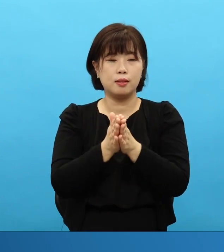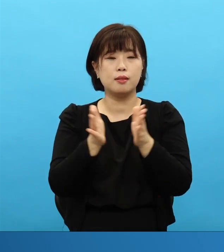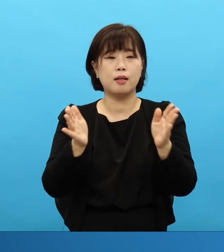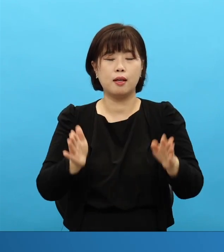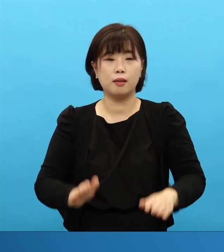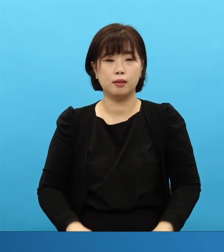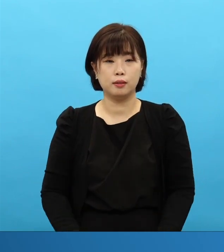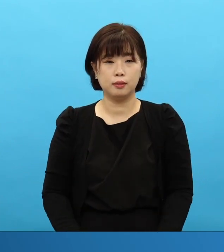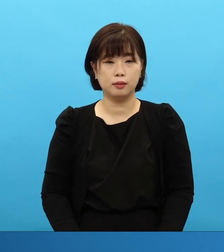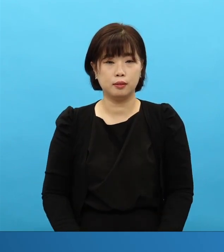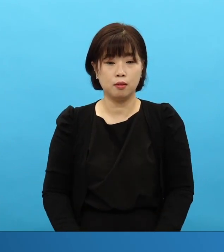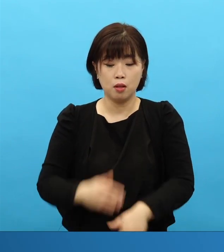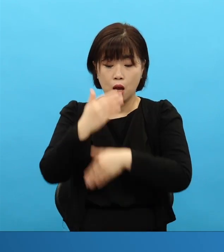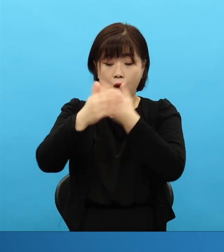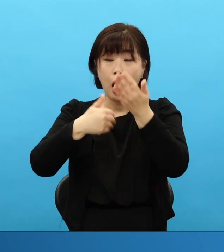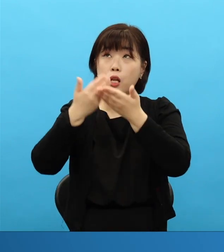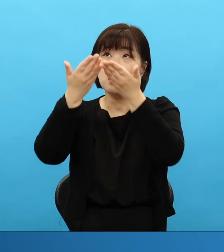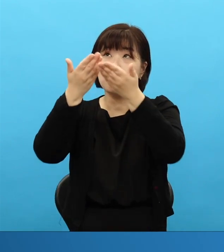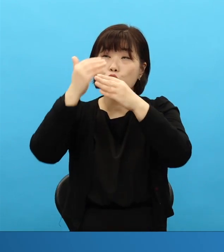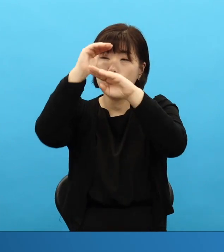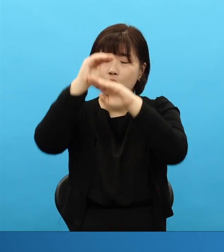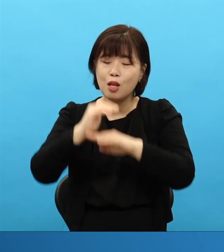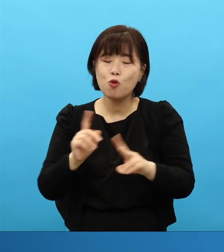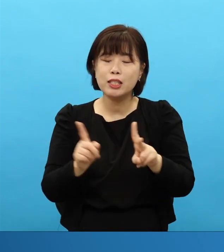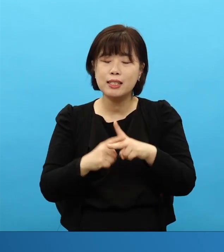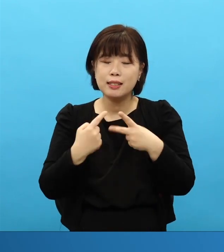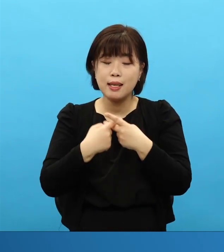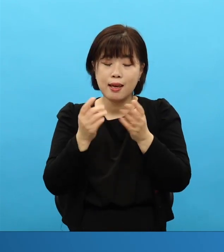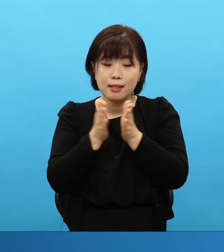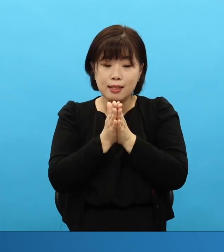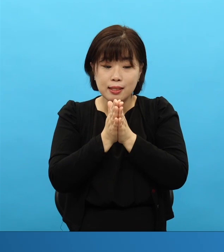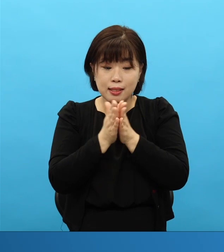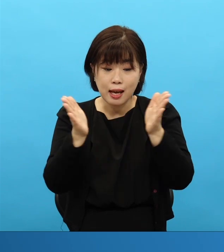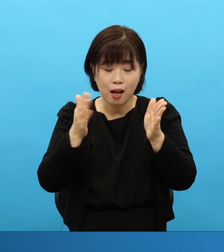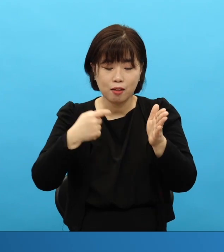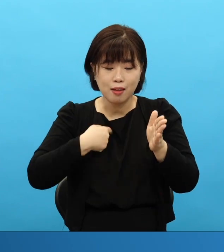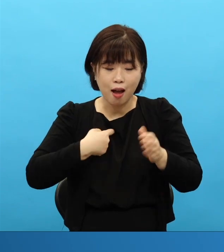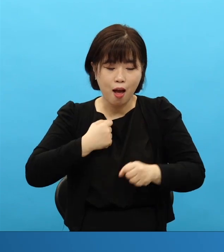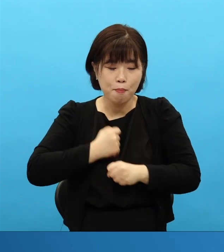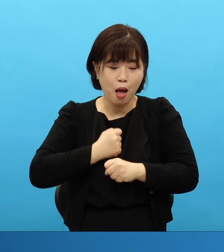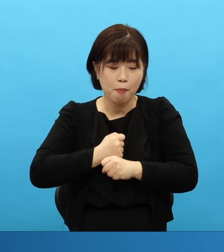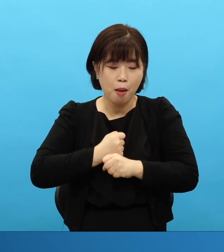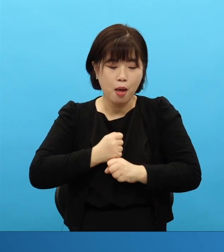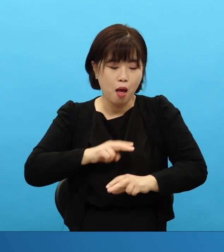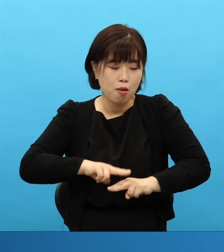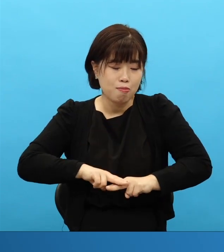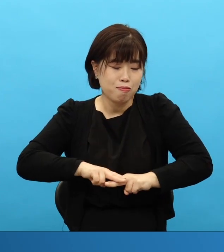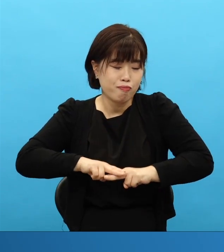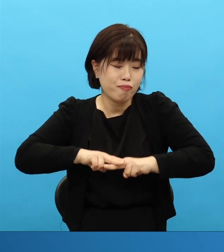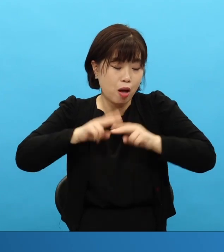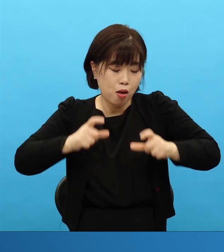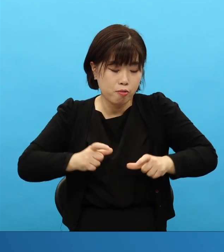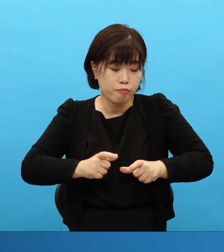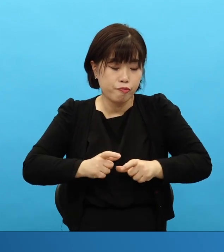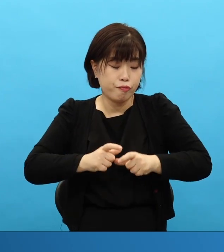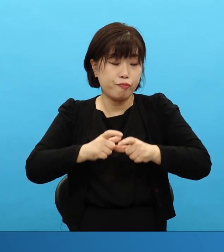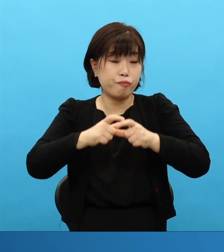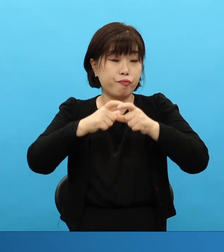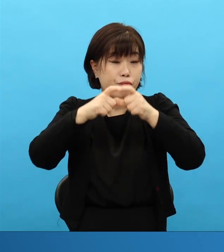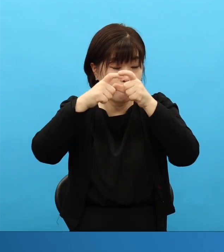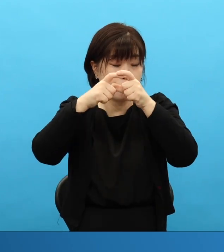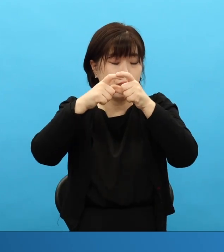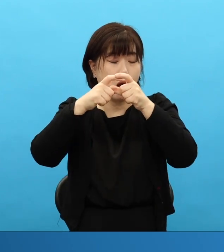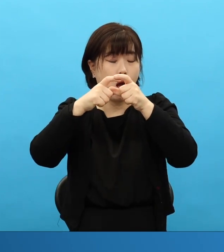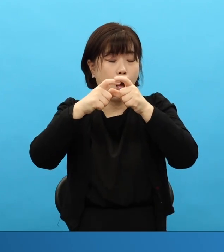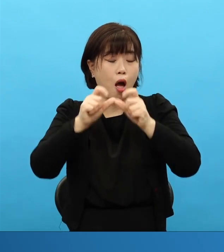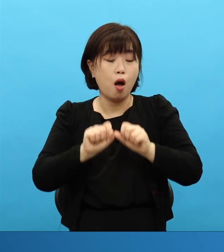그게 플랫폼이 됩니다. And that will become your platform. 그리고 하나님의 계획이 계속 설계가 되져요. And the plans of God continue to get 그게 planned. 파수망대가